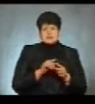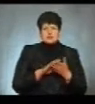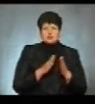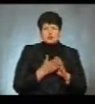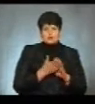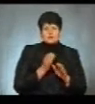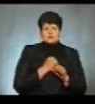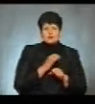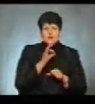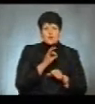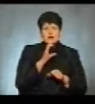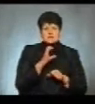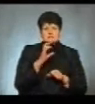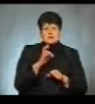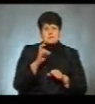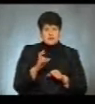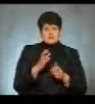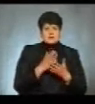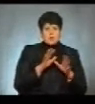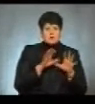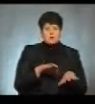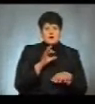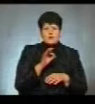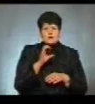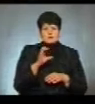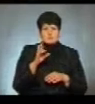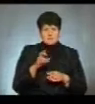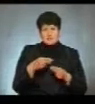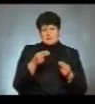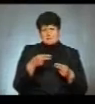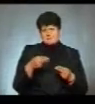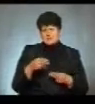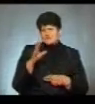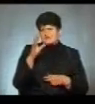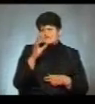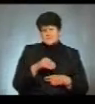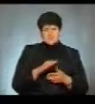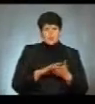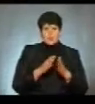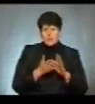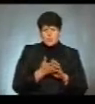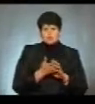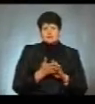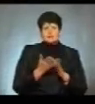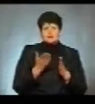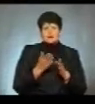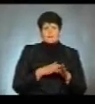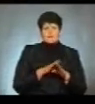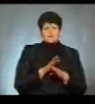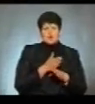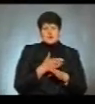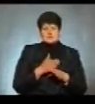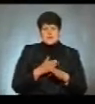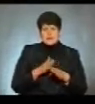якому діють ОСББ. Тобто є голова ОСББ, яка підписує всі угоди, яка повністю